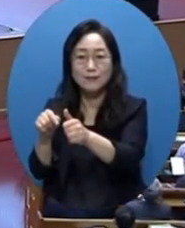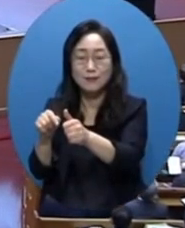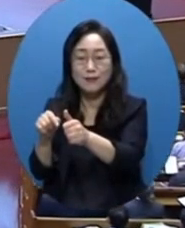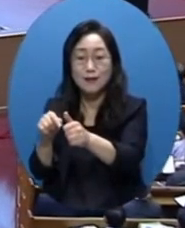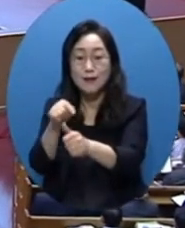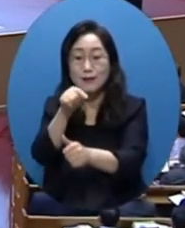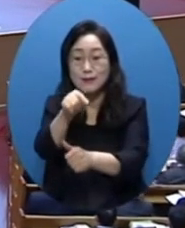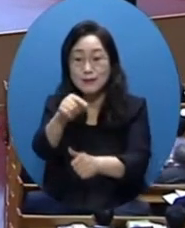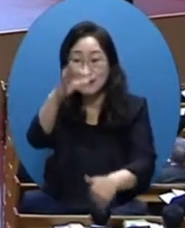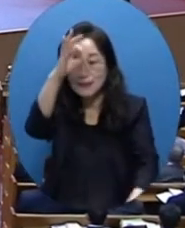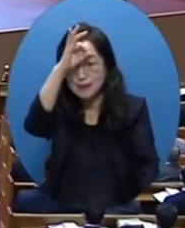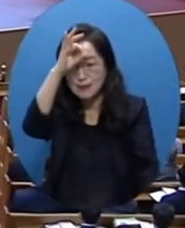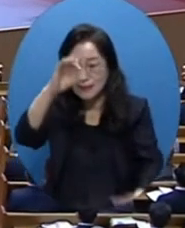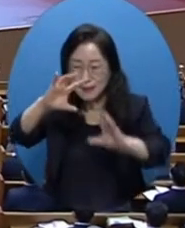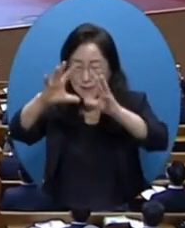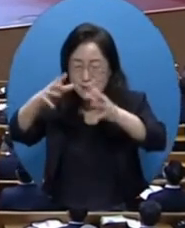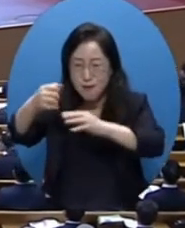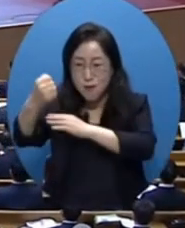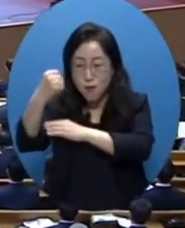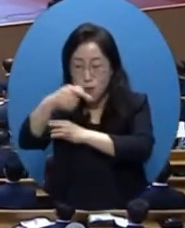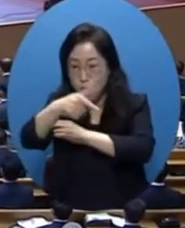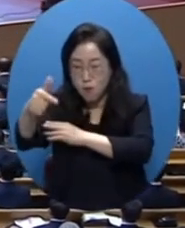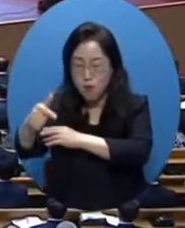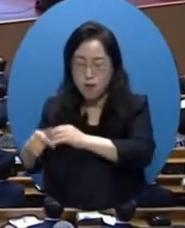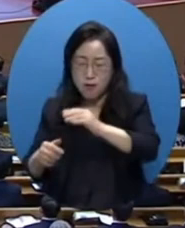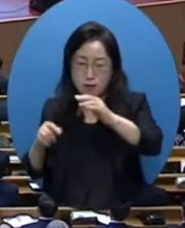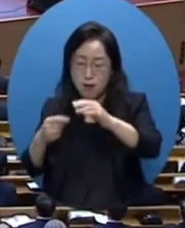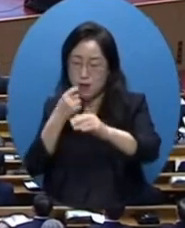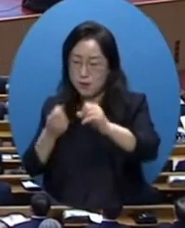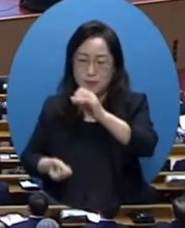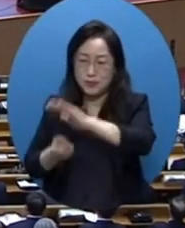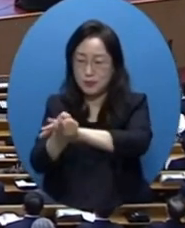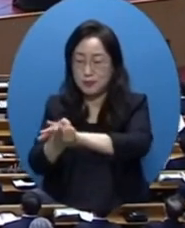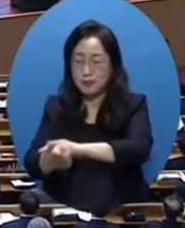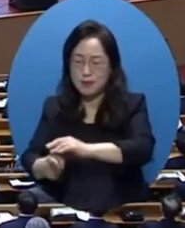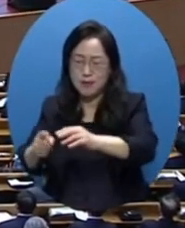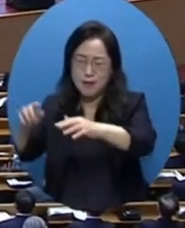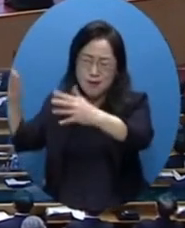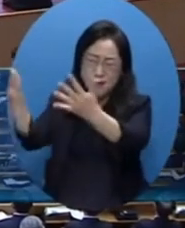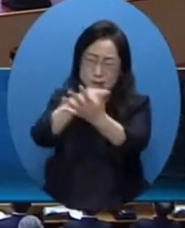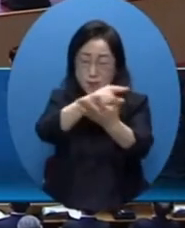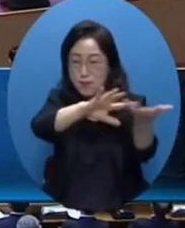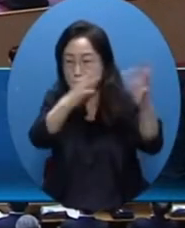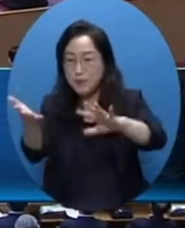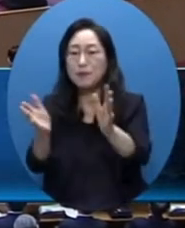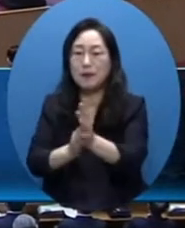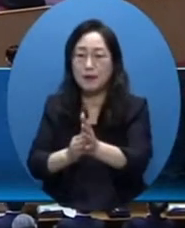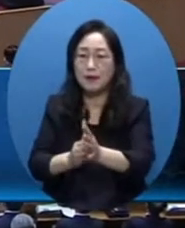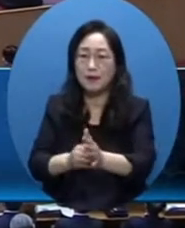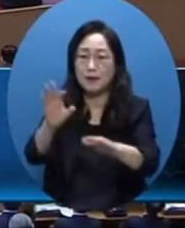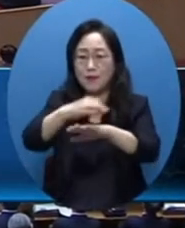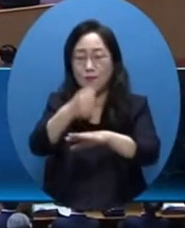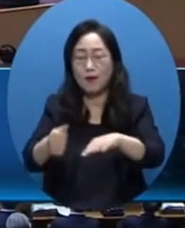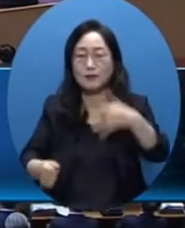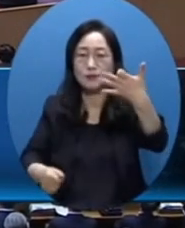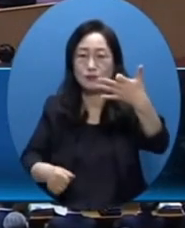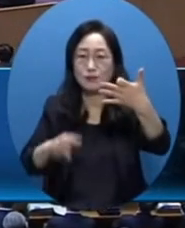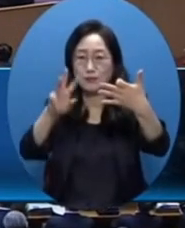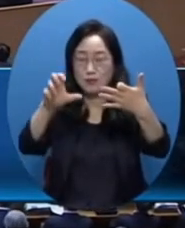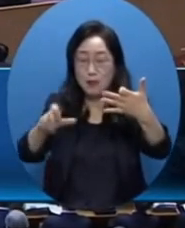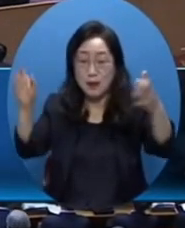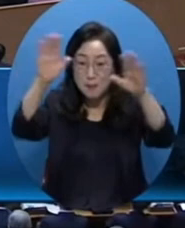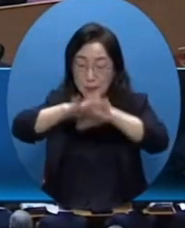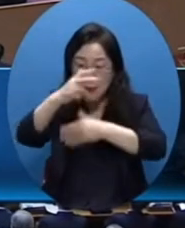이 아수르의 대군을 다 쳐서 멸했습니다. 열왕기하 19장 35절입니다. 이 밤에 야훼